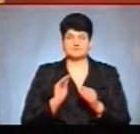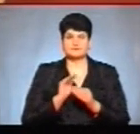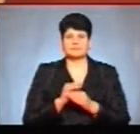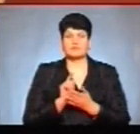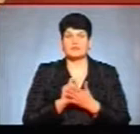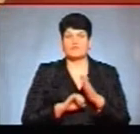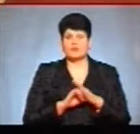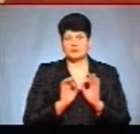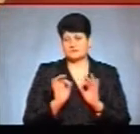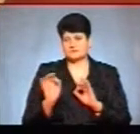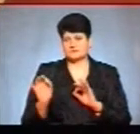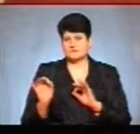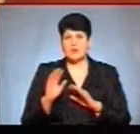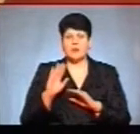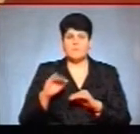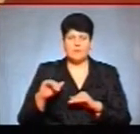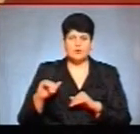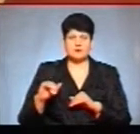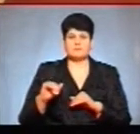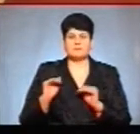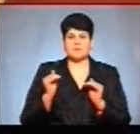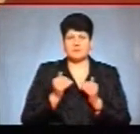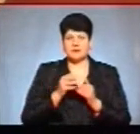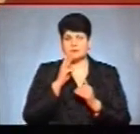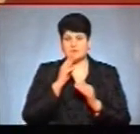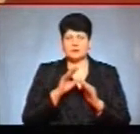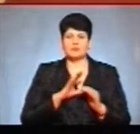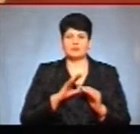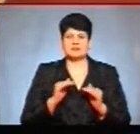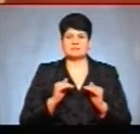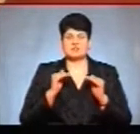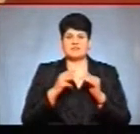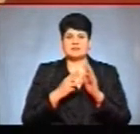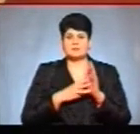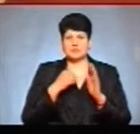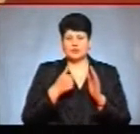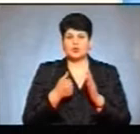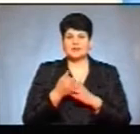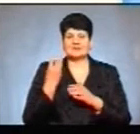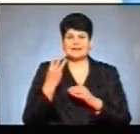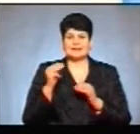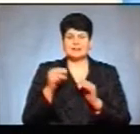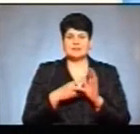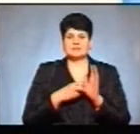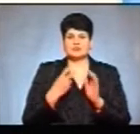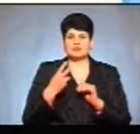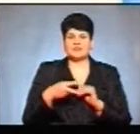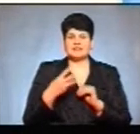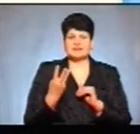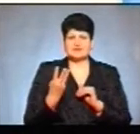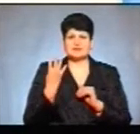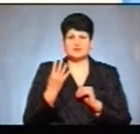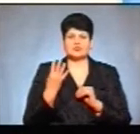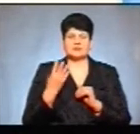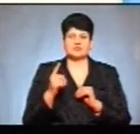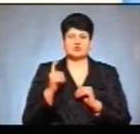нормально. Потім мінімальна заробітна плата була збільшена в 2018 році до 3723 гривні і зараз